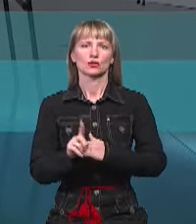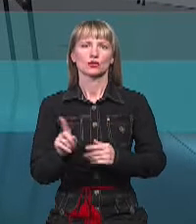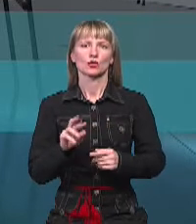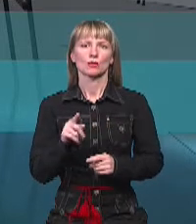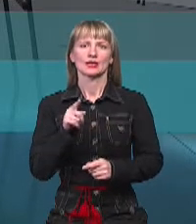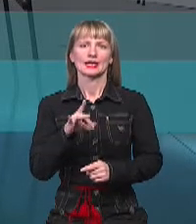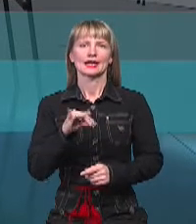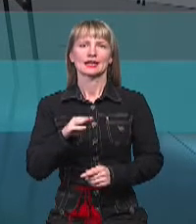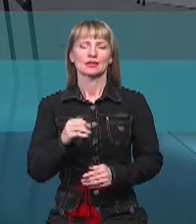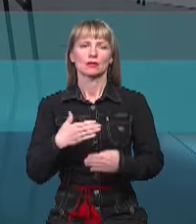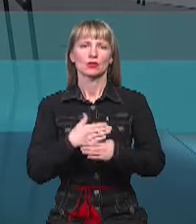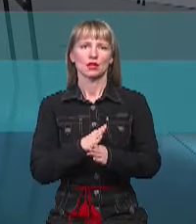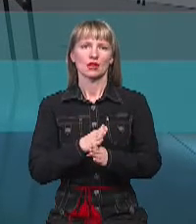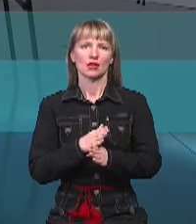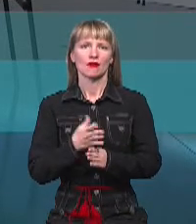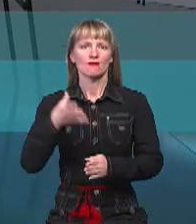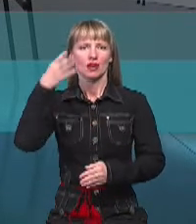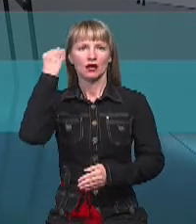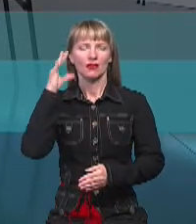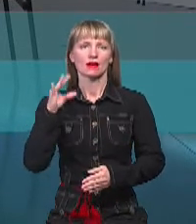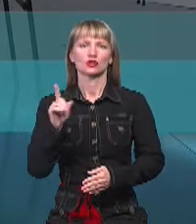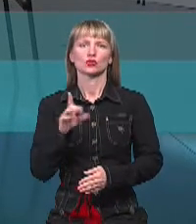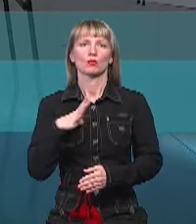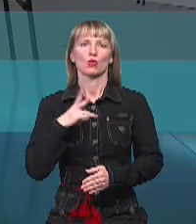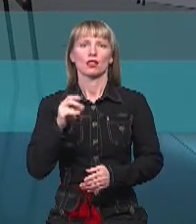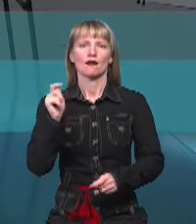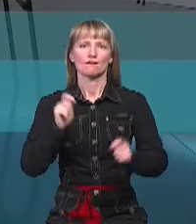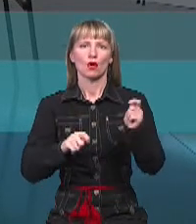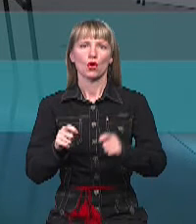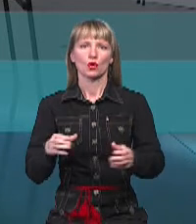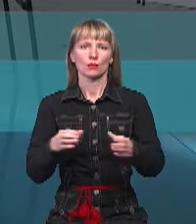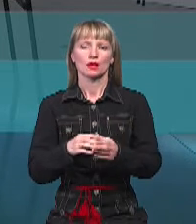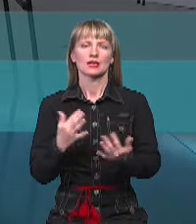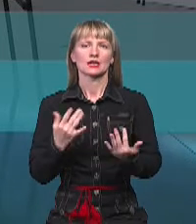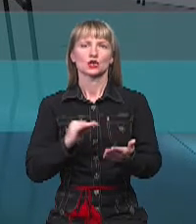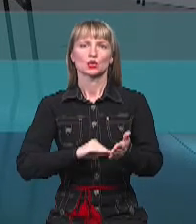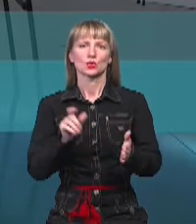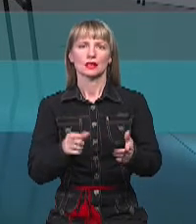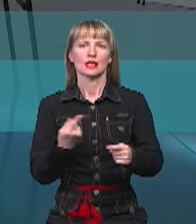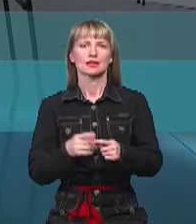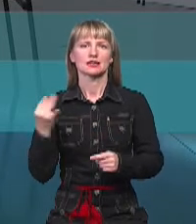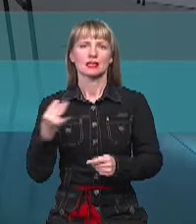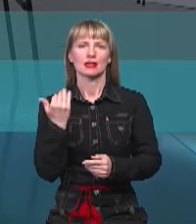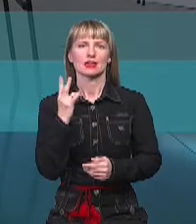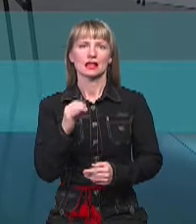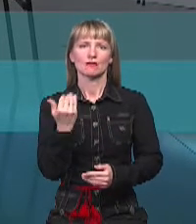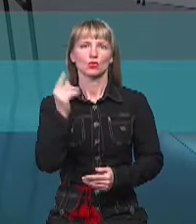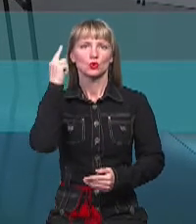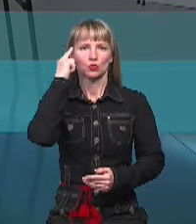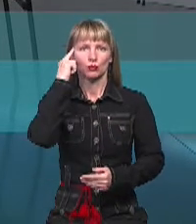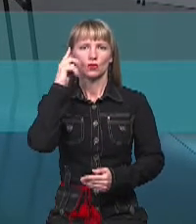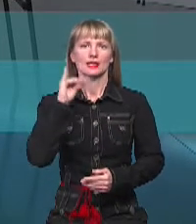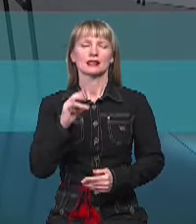Рита, поділилася враженнями від присутності на тому форумі, наскільки журналістам це цікаво, на твою думку, і